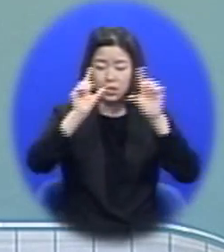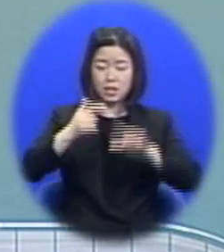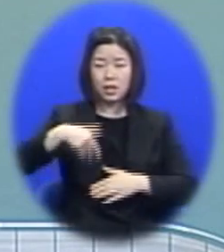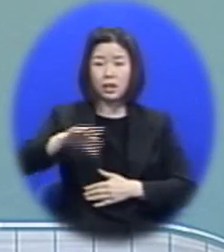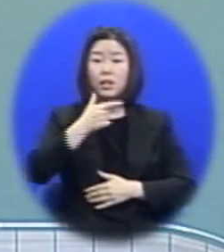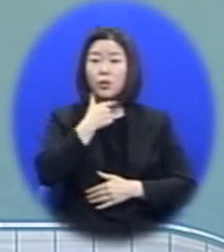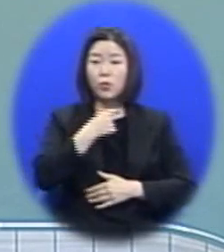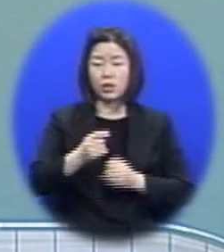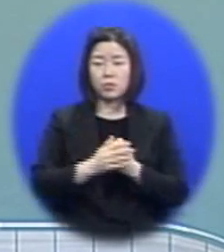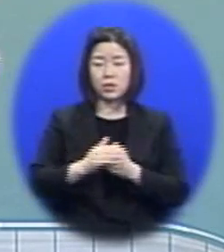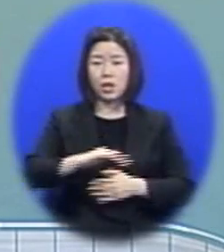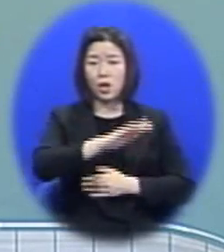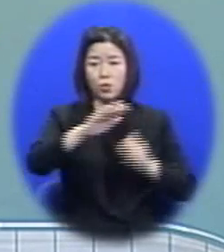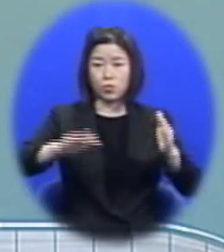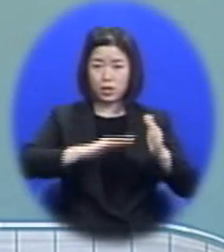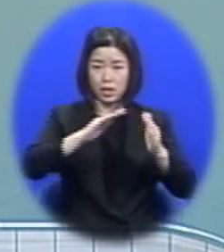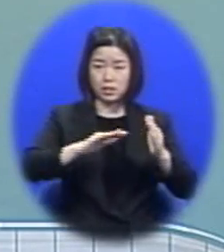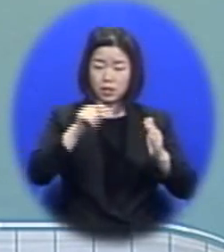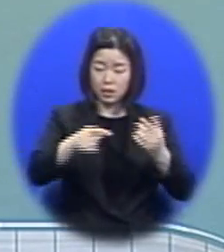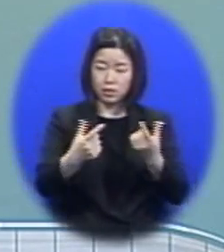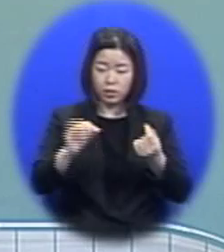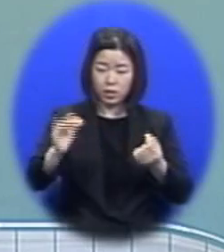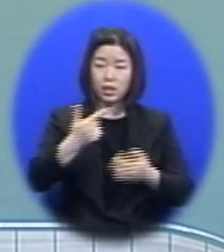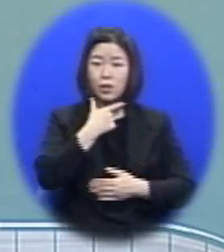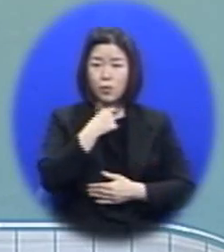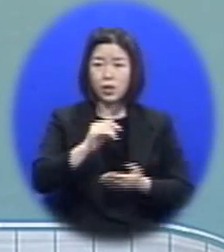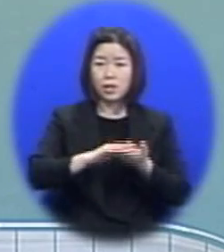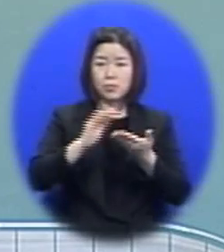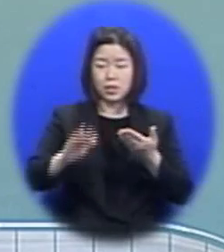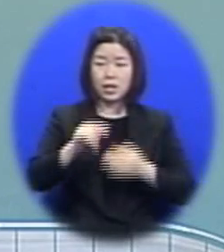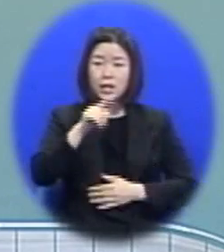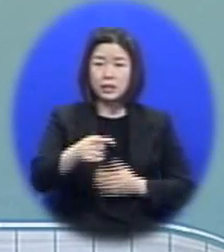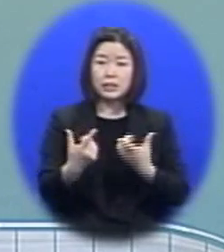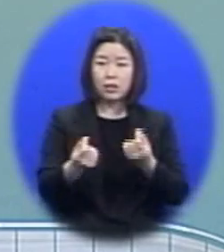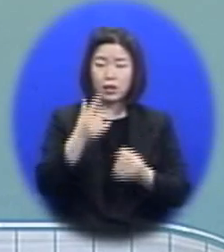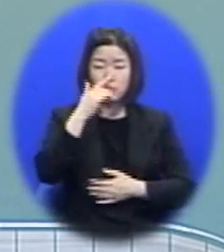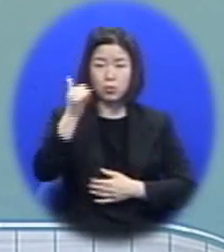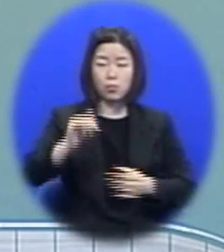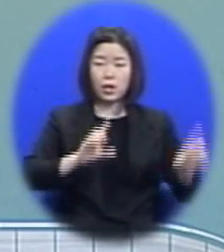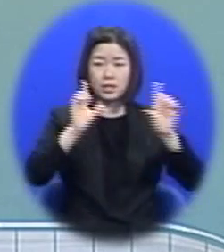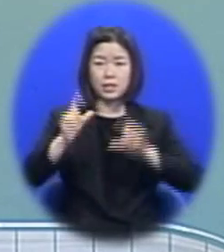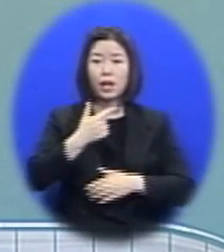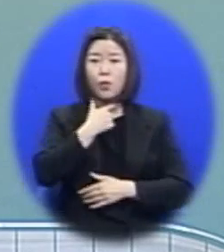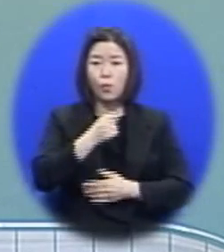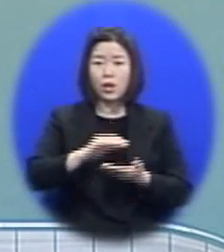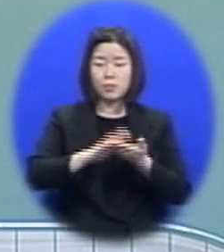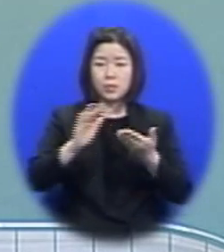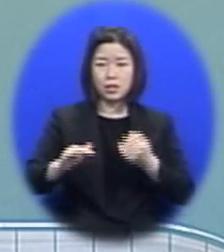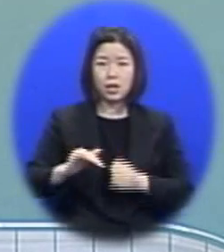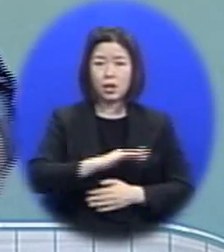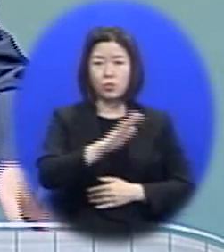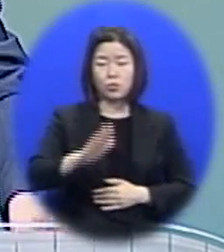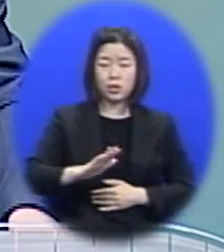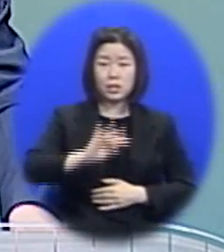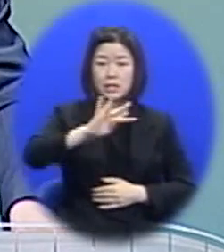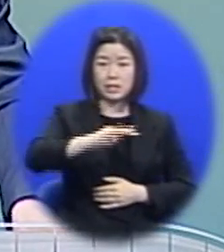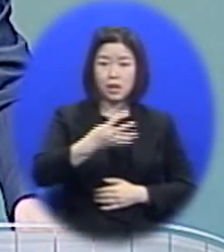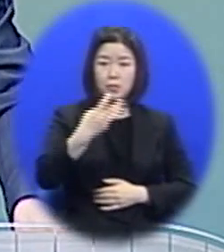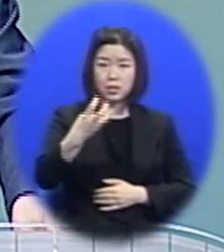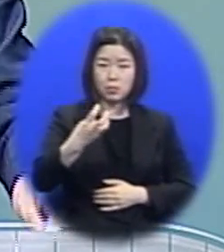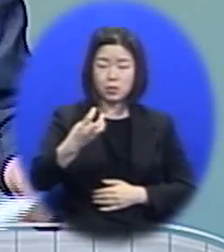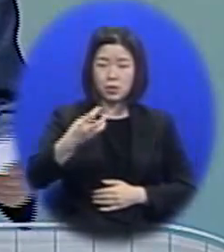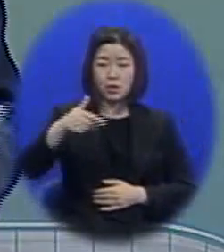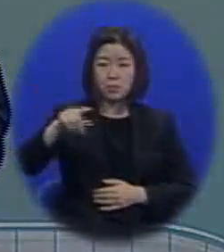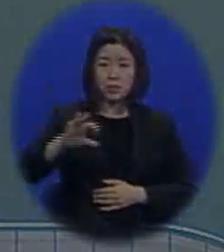원합니다 우리 가정이 그렇게 되기를 원합니다 그렇게 부모가 살기를 원합니다 우리 430장